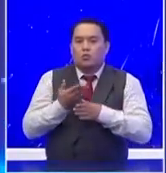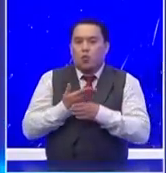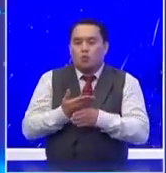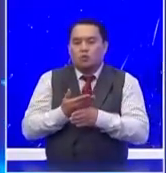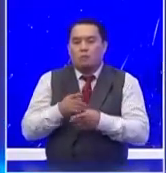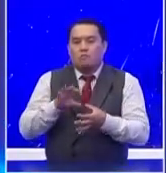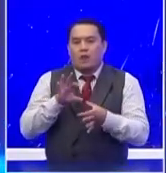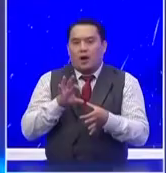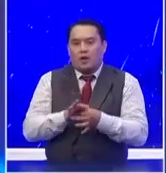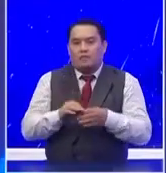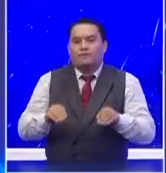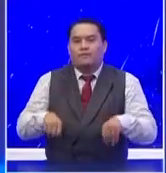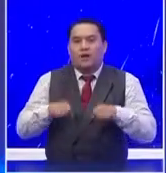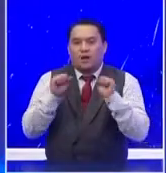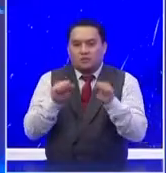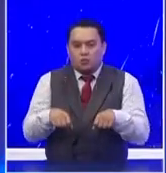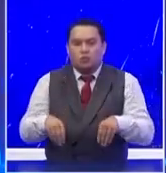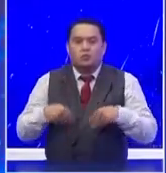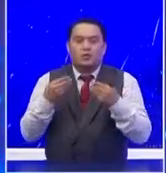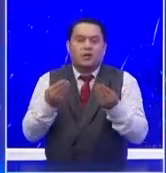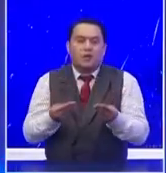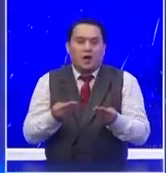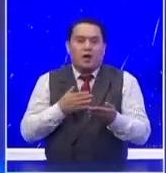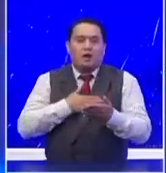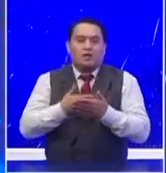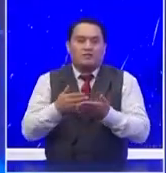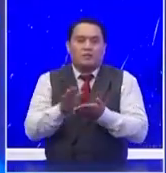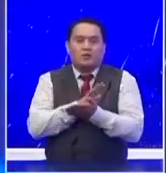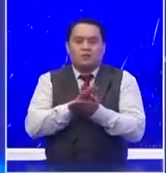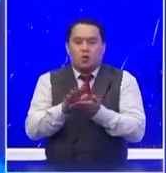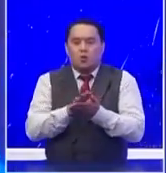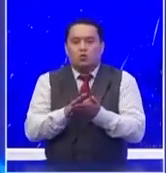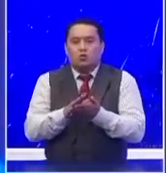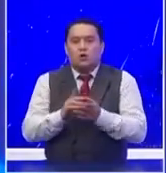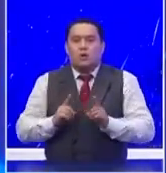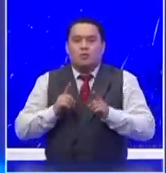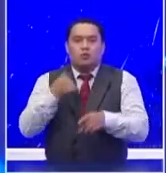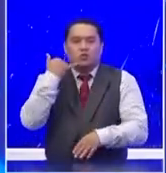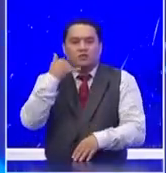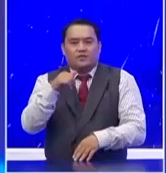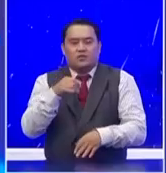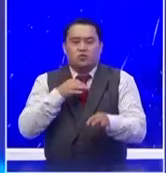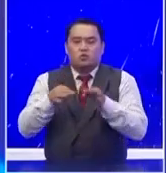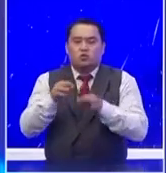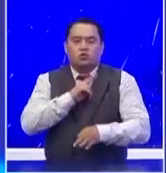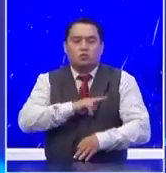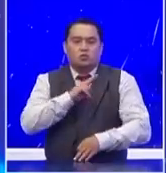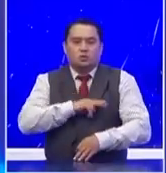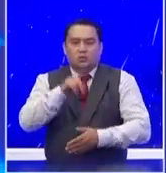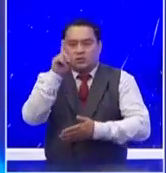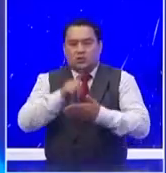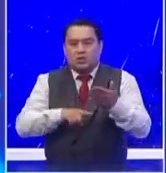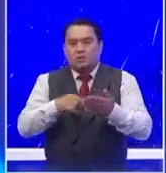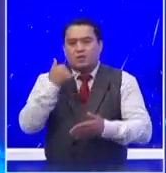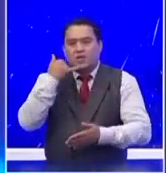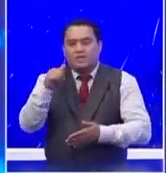тұрғындармен байланысуға мүмкіндік берді. Осы уақыт ішінде біздің волонтерлер тұрғындардан түскен қоңыраулар бойынша жұмыс жүргізді. Біздің сенім